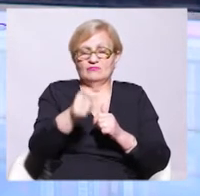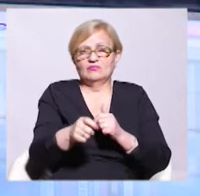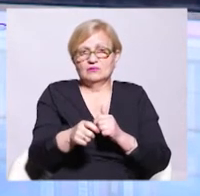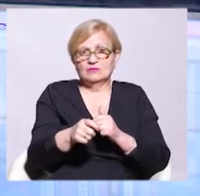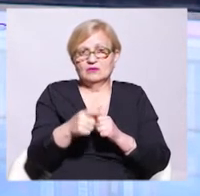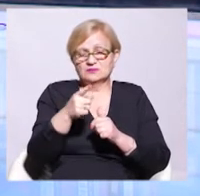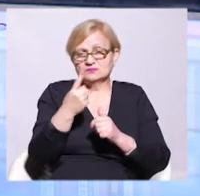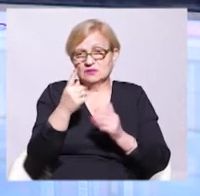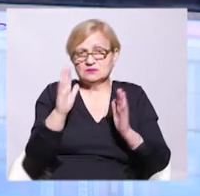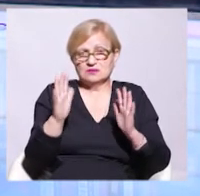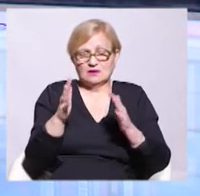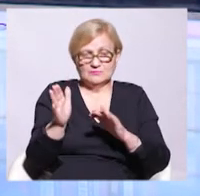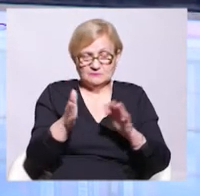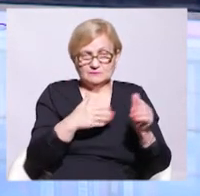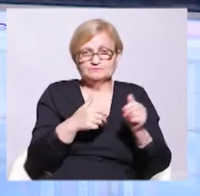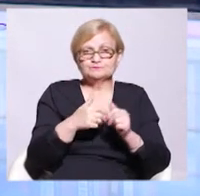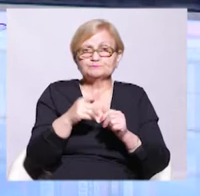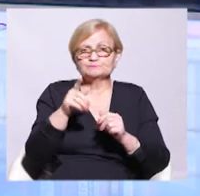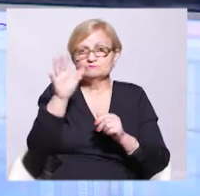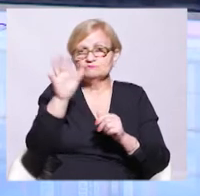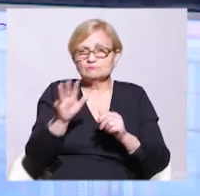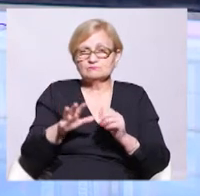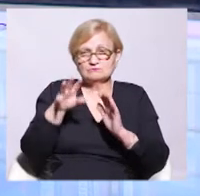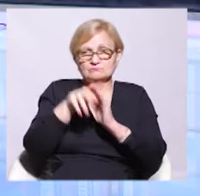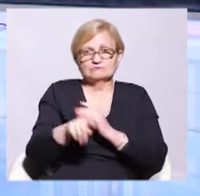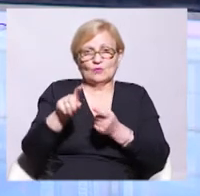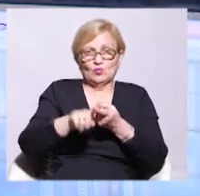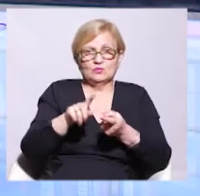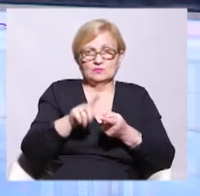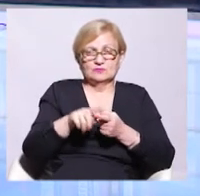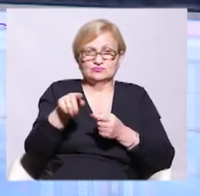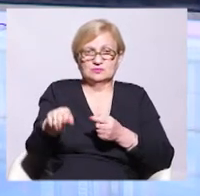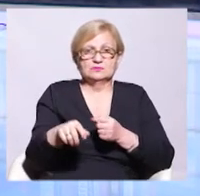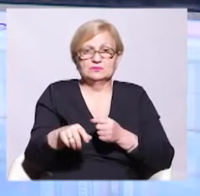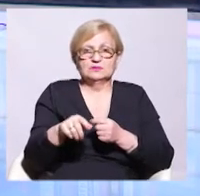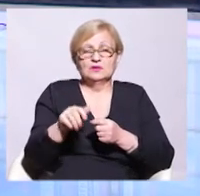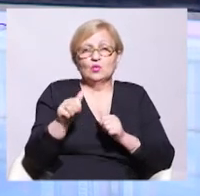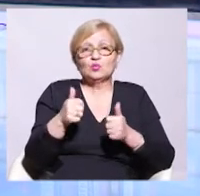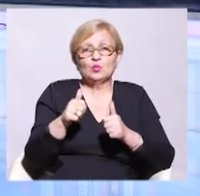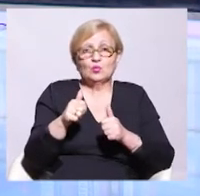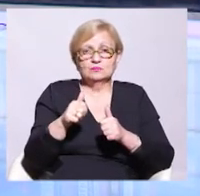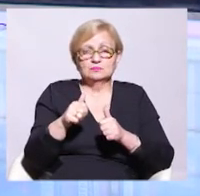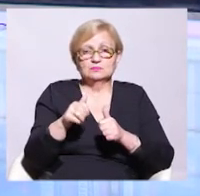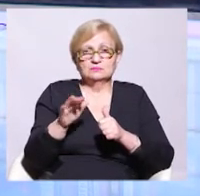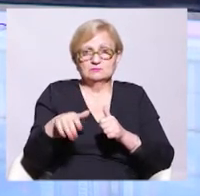ეს ერთი ამბავია, რომელიც პოემა თორნიკე ერისთავს უკავშირდება და თუ როგორ